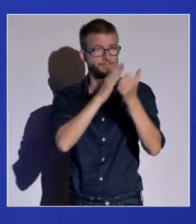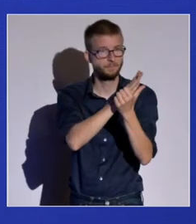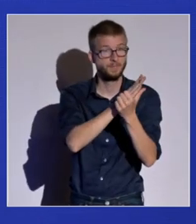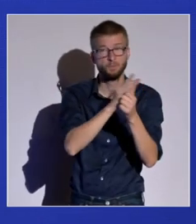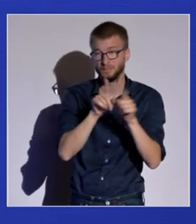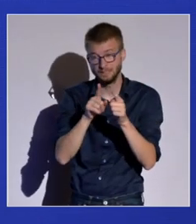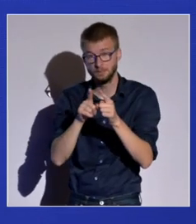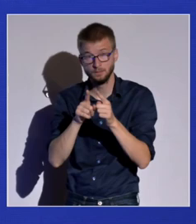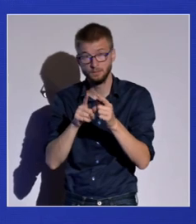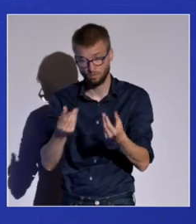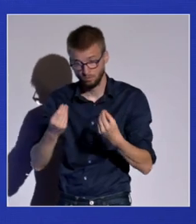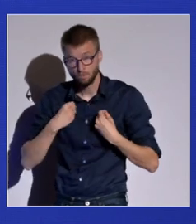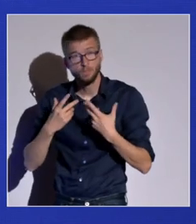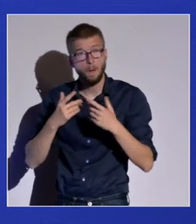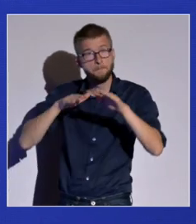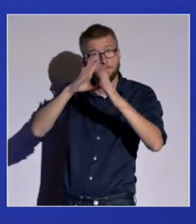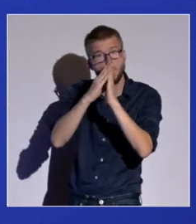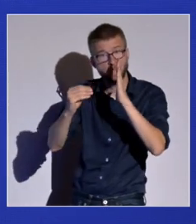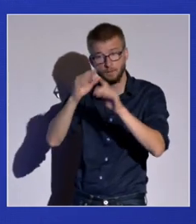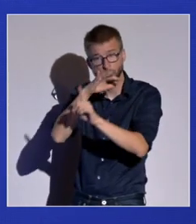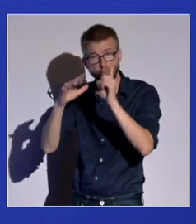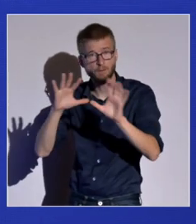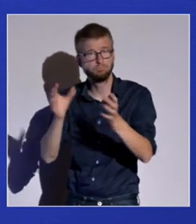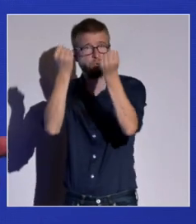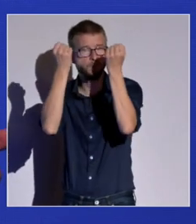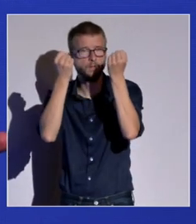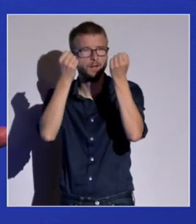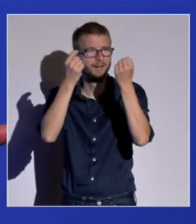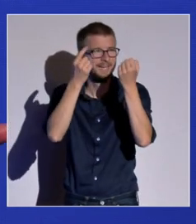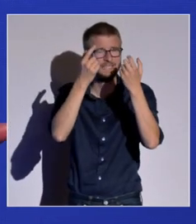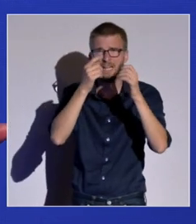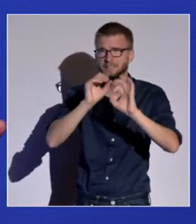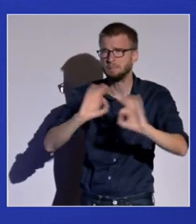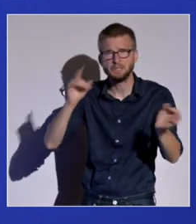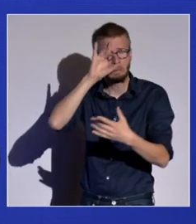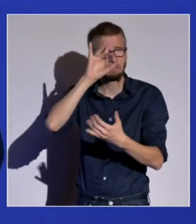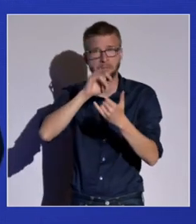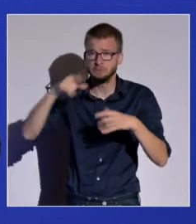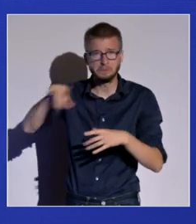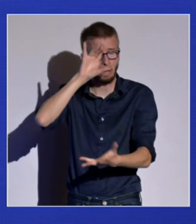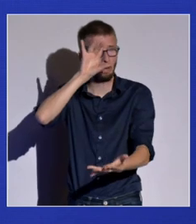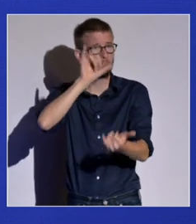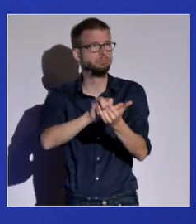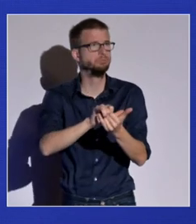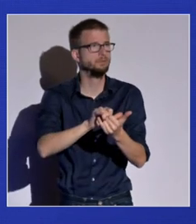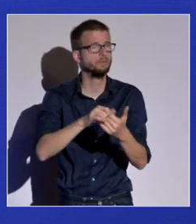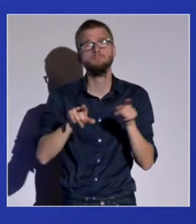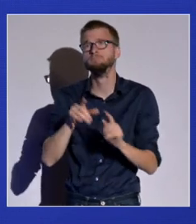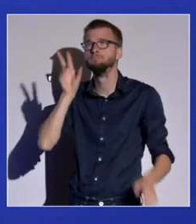modèle social. Personne ne se rend compte, ou en tout cas on ne le dit pas, c'est devenu tellement